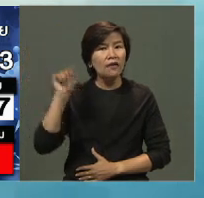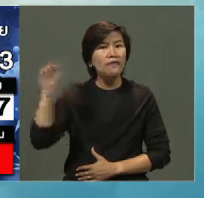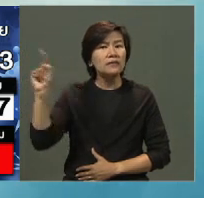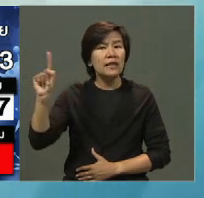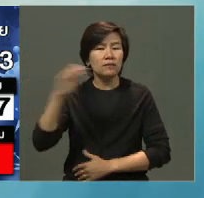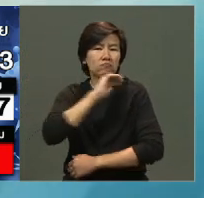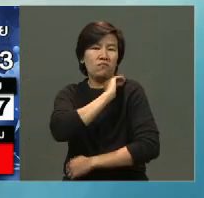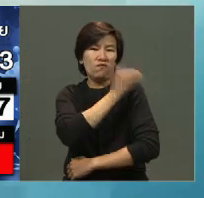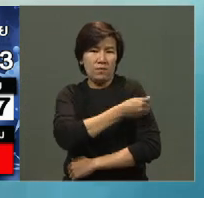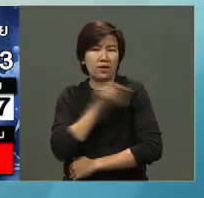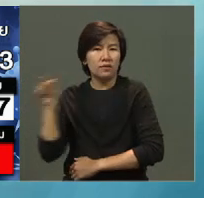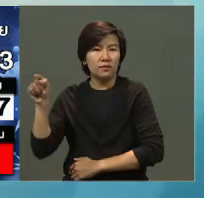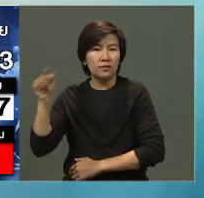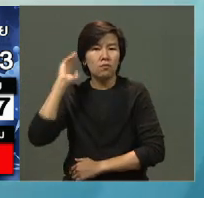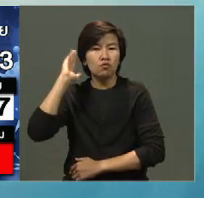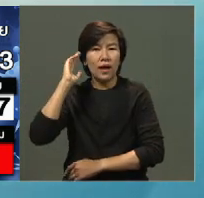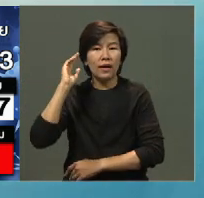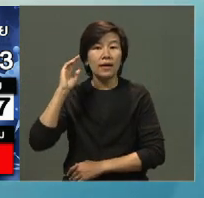ชั่วโมงหนึ่งรายนี้มาจากที่ไหนครับพบว่ามาจากทางฟิลิปปินส์ครับเป็นชายไทยอายุ31